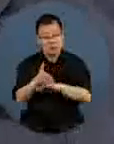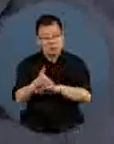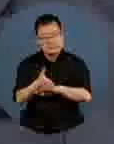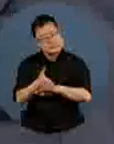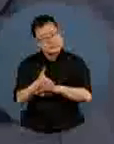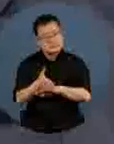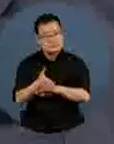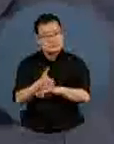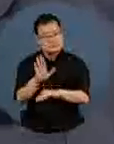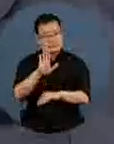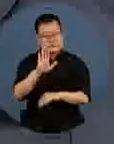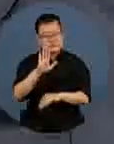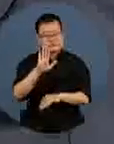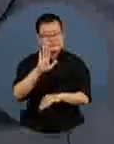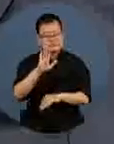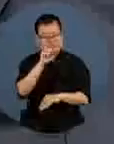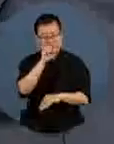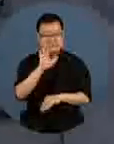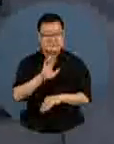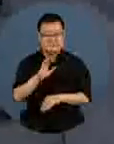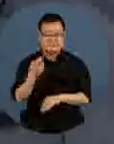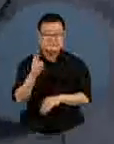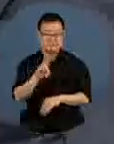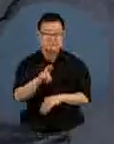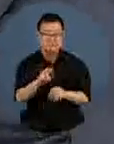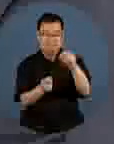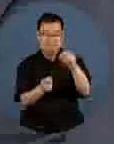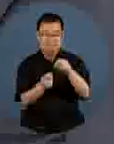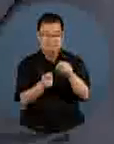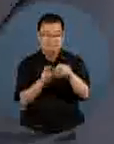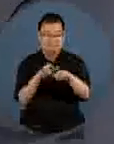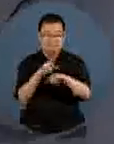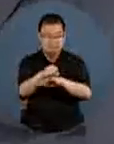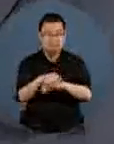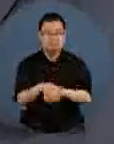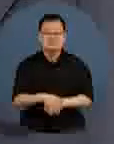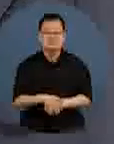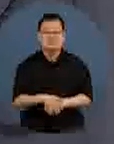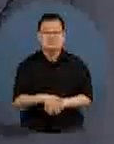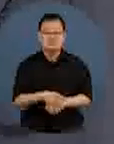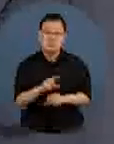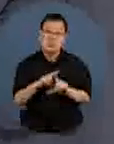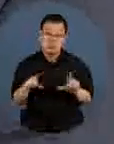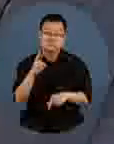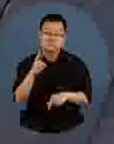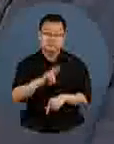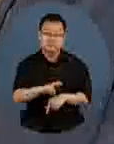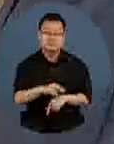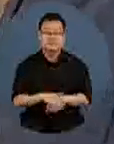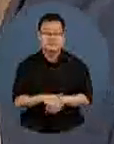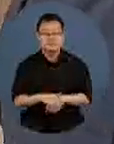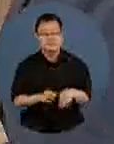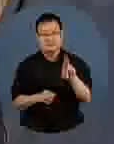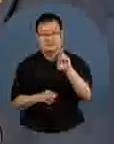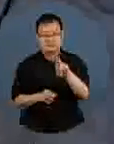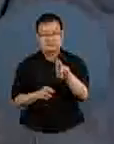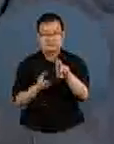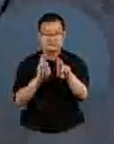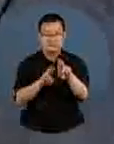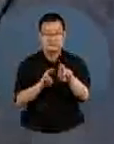그래서 앉아겠다 해서 이렇게 바짝 다가섰습니다. 그 다음에 보통은 뭐 이렇게 한칸 뛰는 건